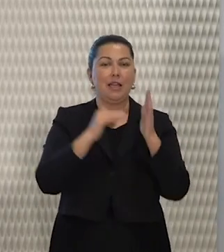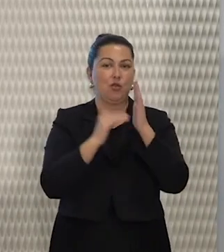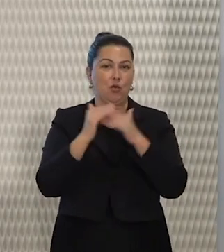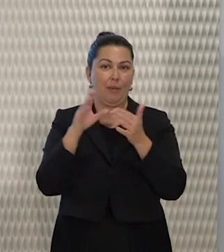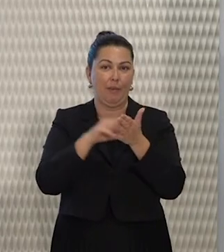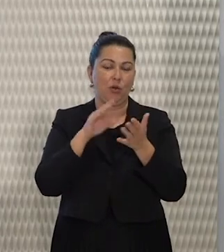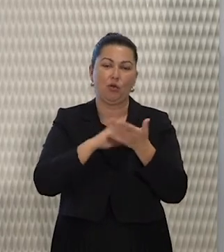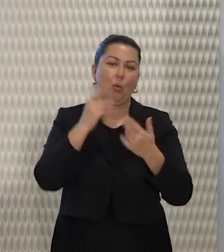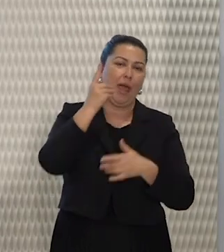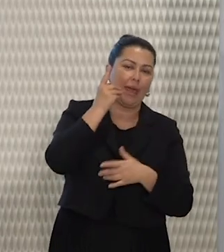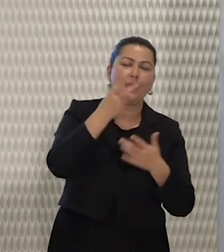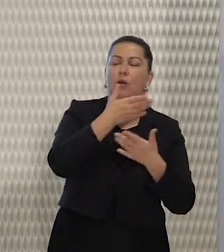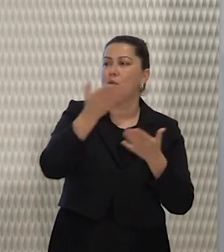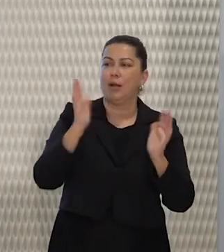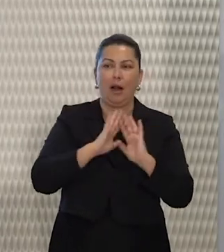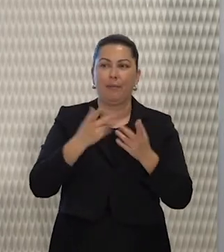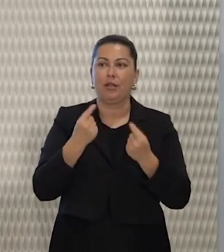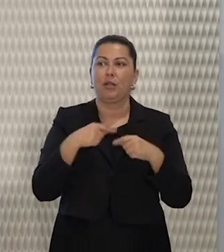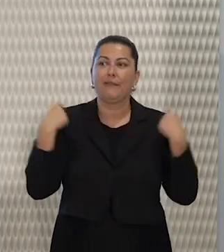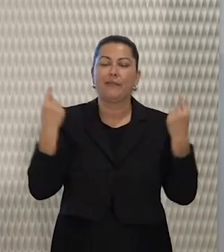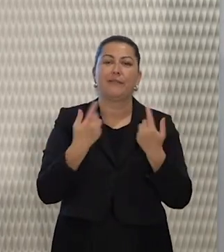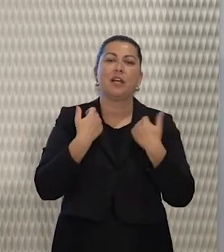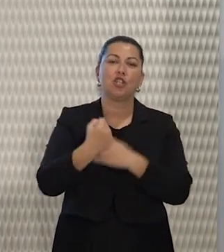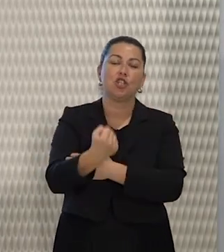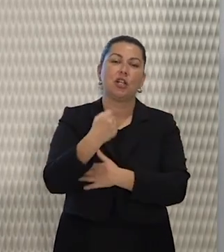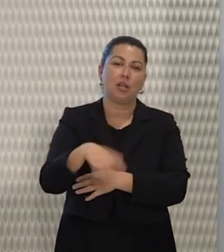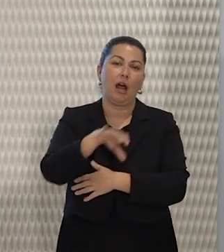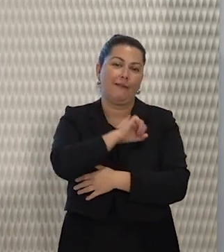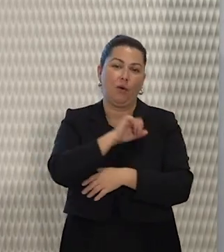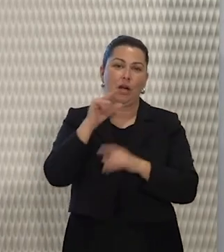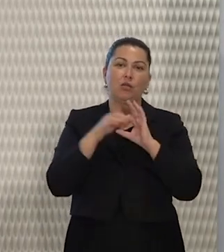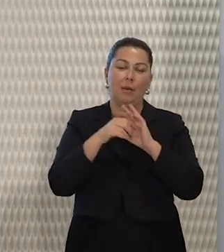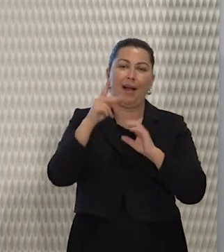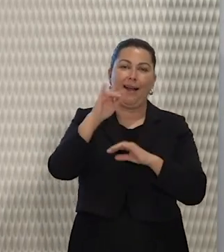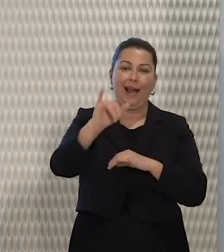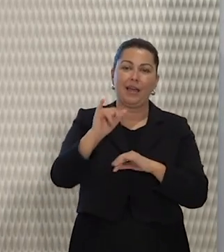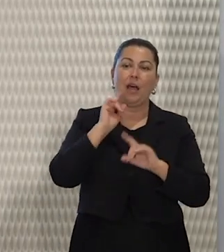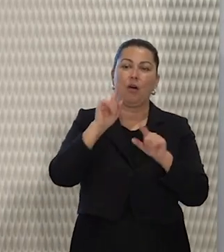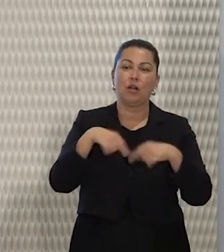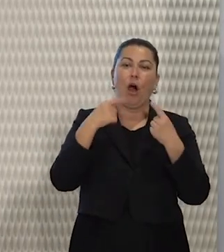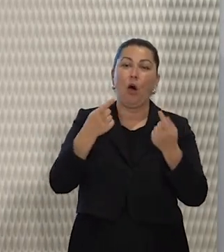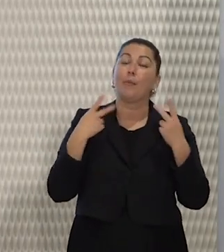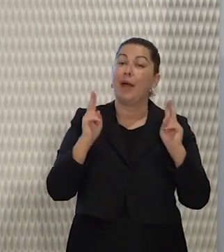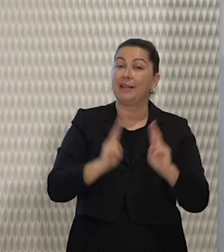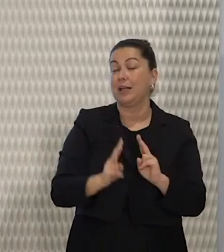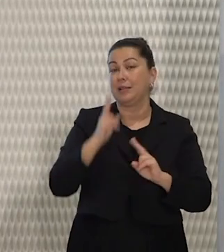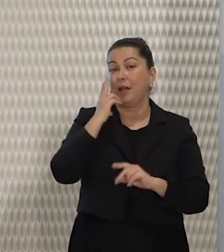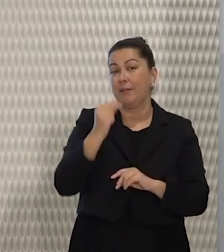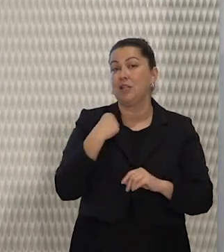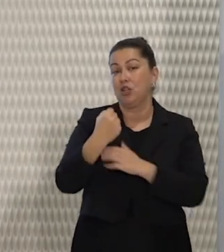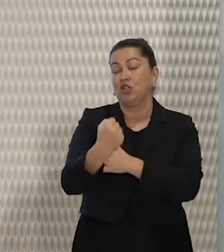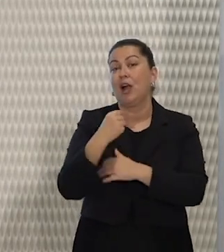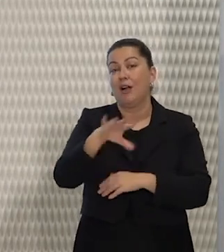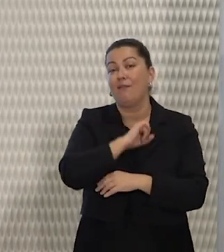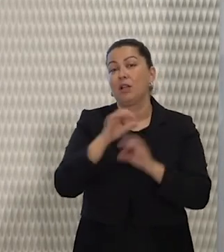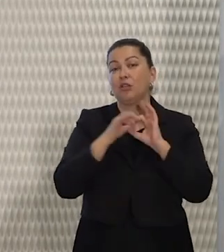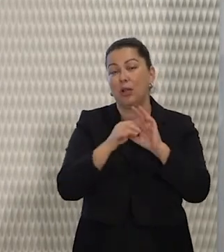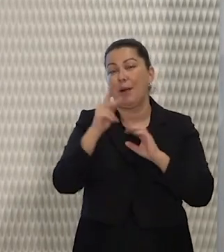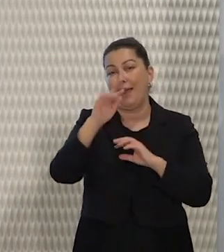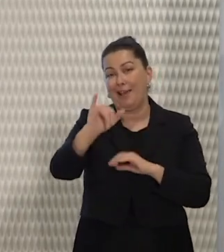ob es jetzt im Handy ist und so weiter. Das heißt, wir profitieren sehr stark von der KI. Natürlich auch beeinträchtigte Menschen profitieren sehr stark von der KI. Aber